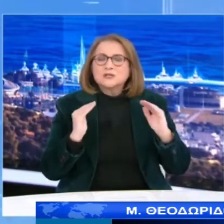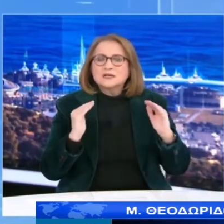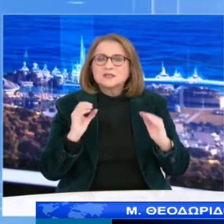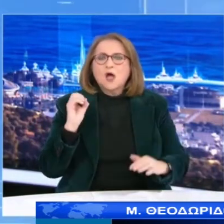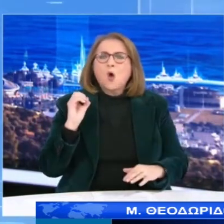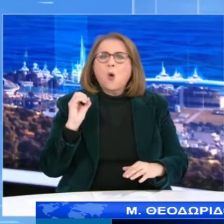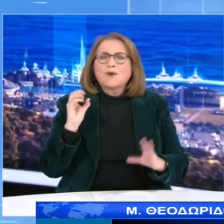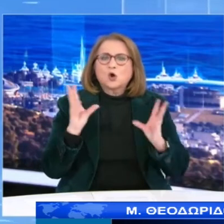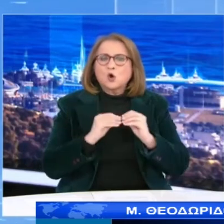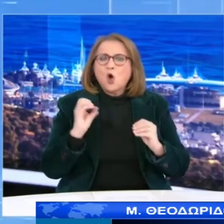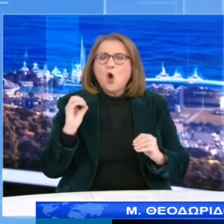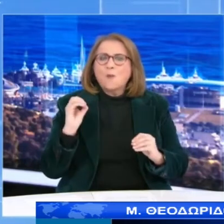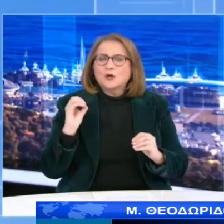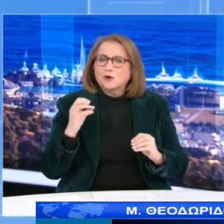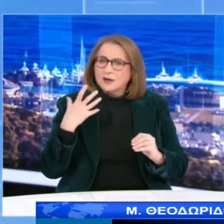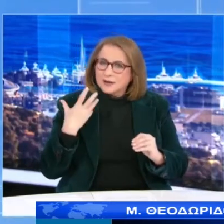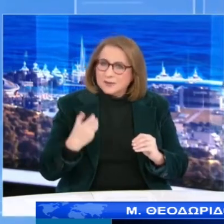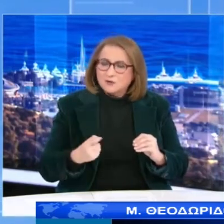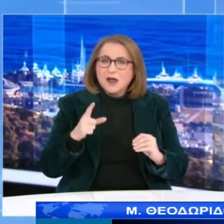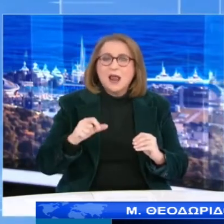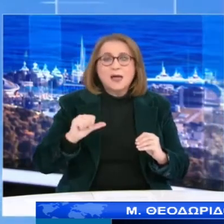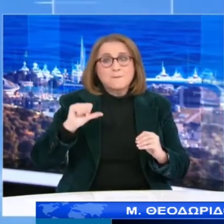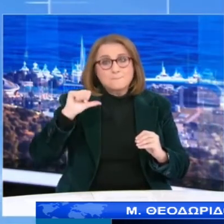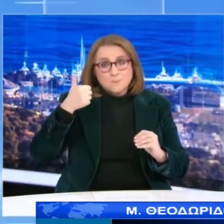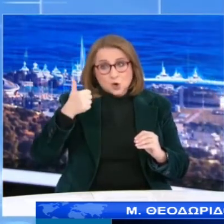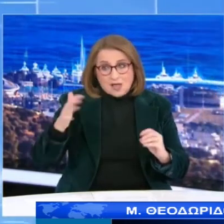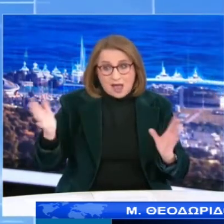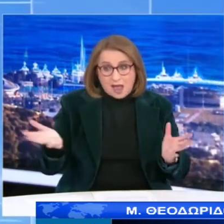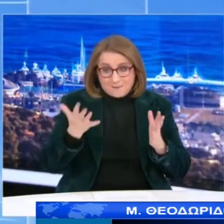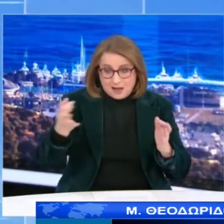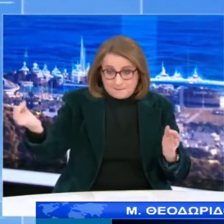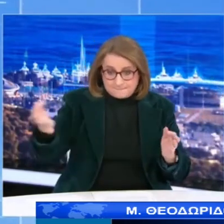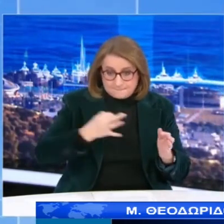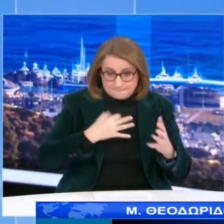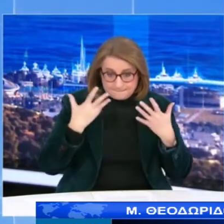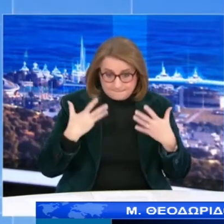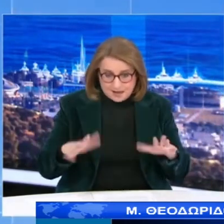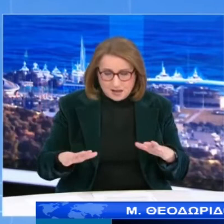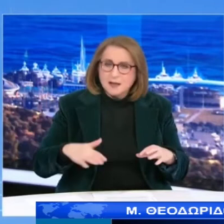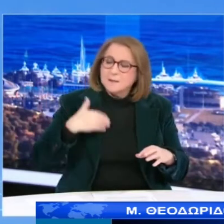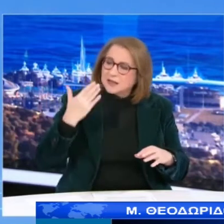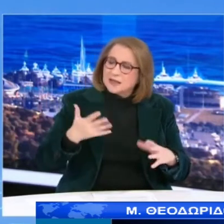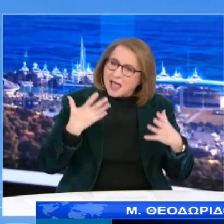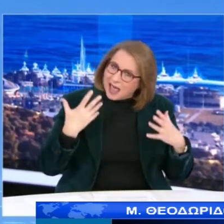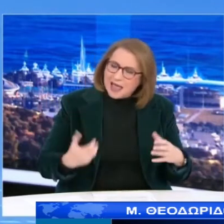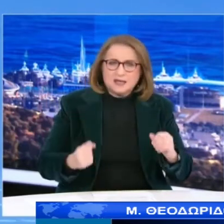όμικρον μετά από προηγηθής αλίμωξη, μετά δηλαδή από νόσηση.